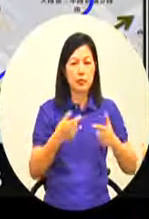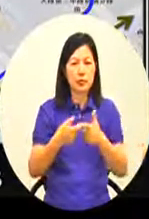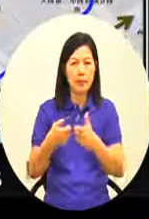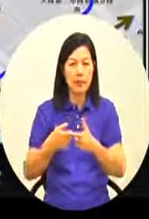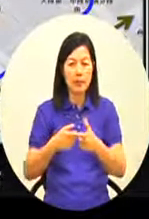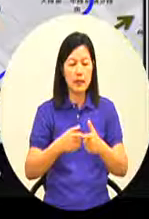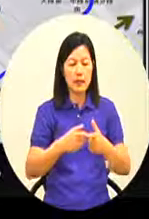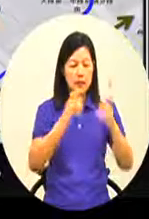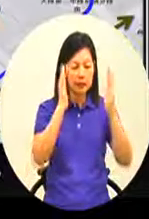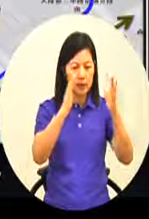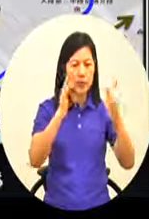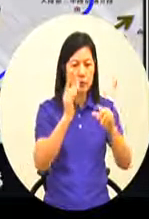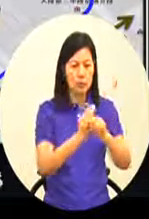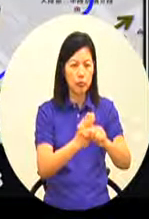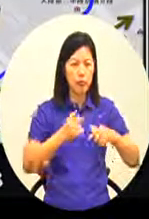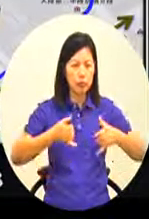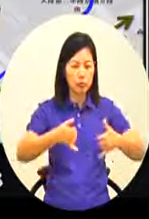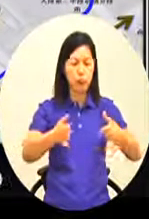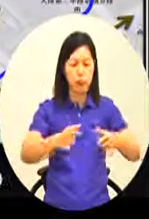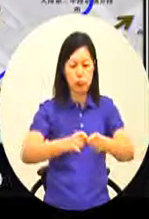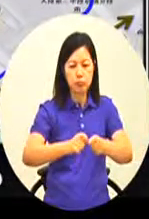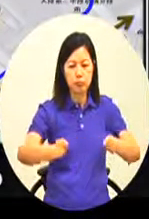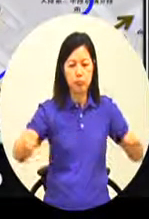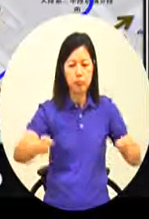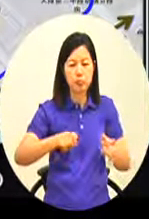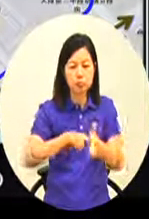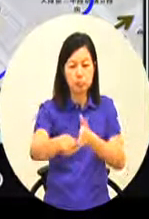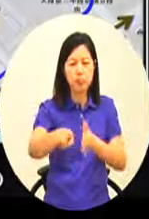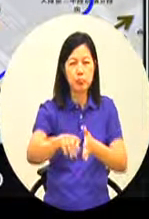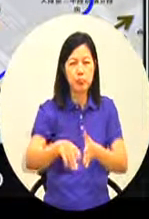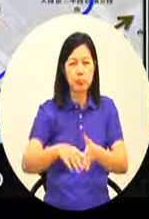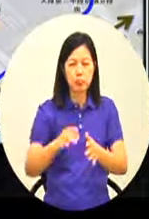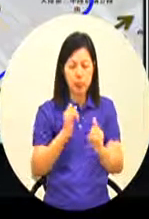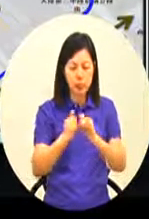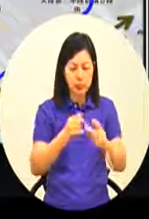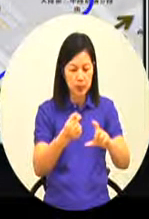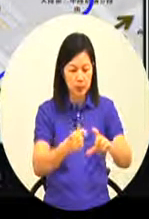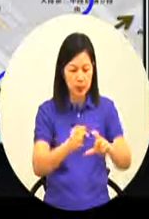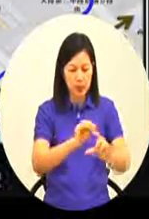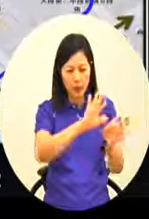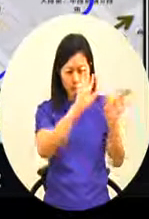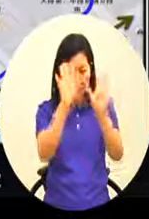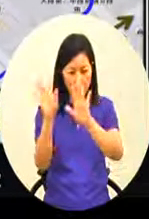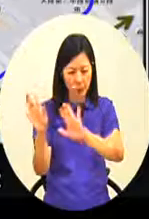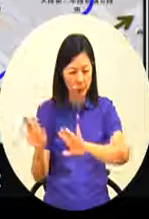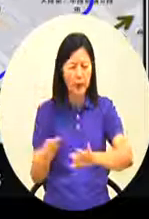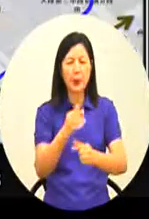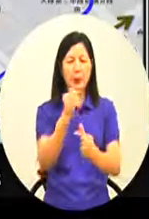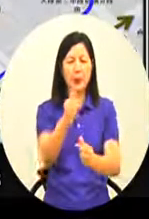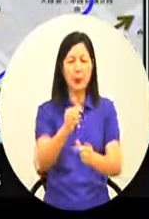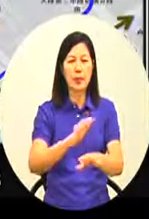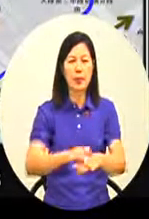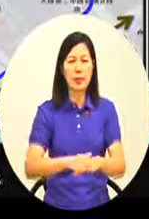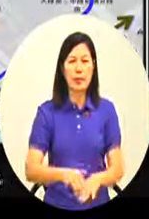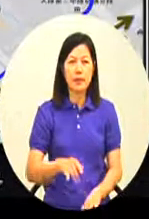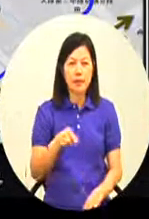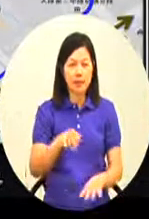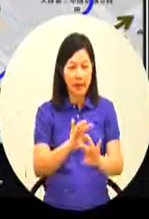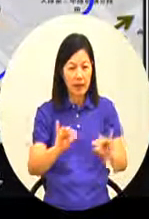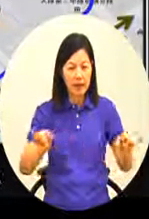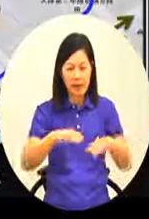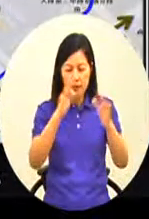拉直，这个整个一个社区的一个样貌，就感觉就非常的完整。那这一块地呢，就可以整个把